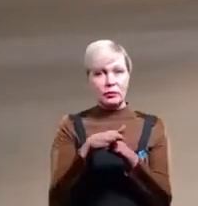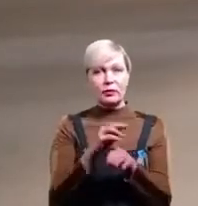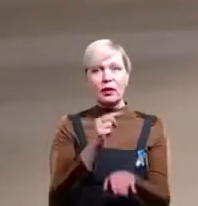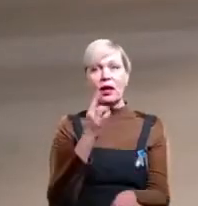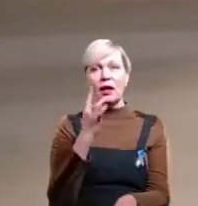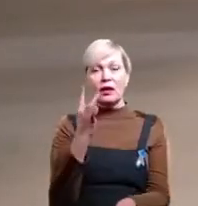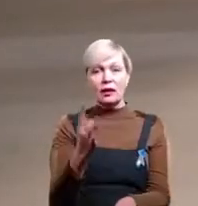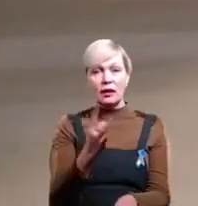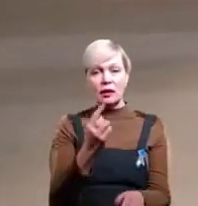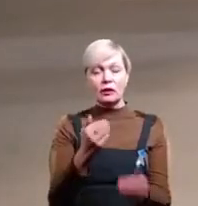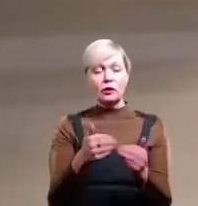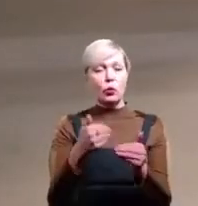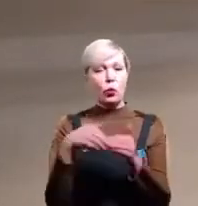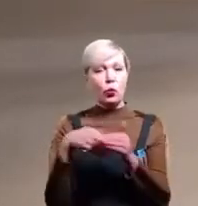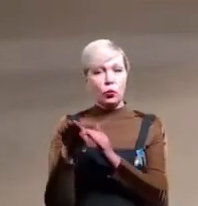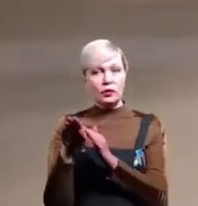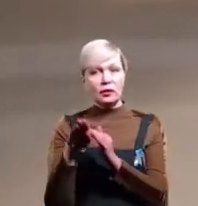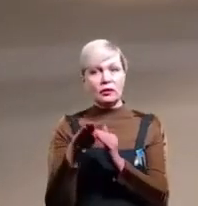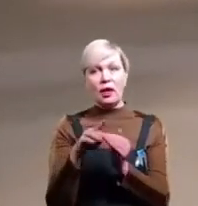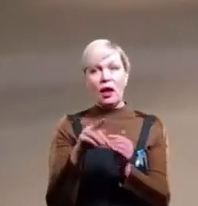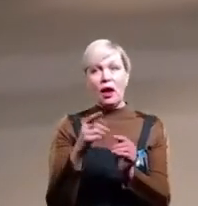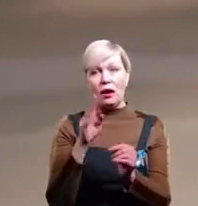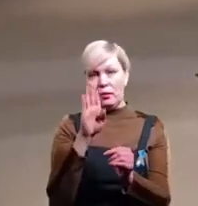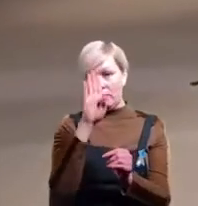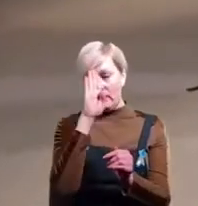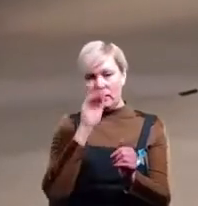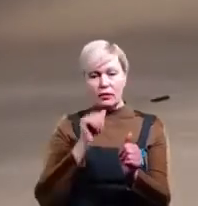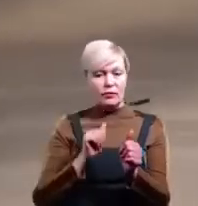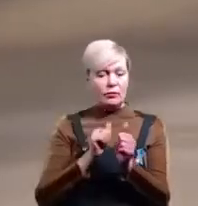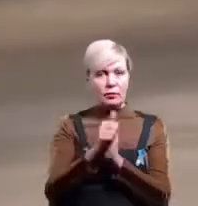уходит. Партнер выбегает,